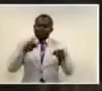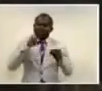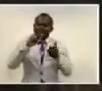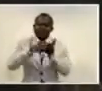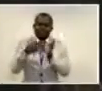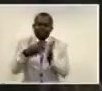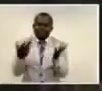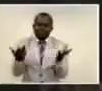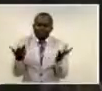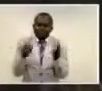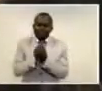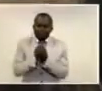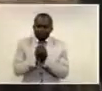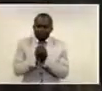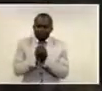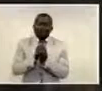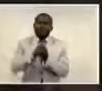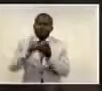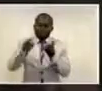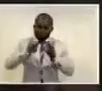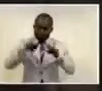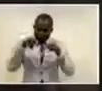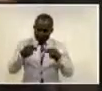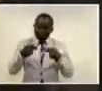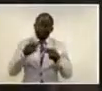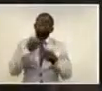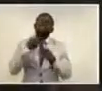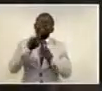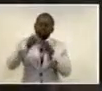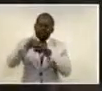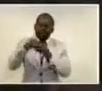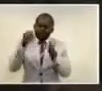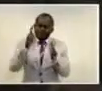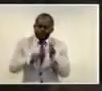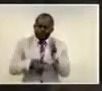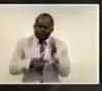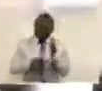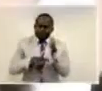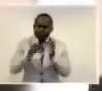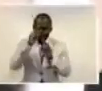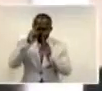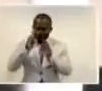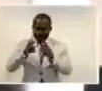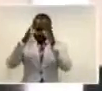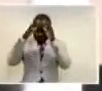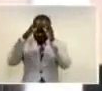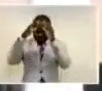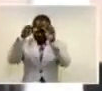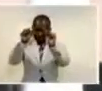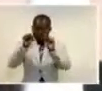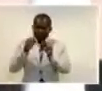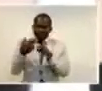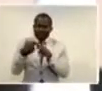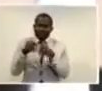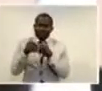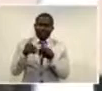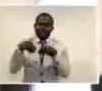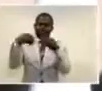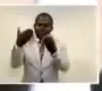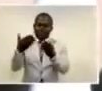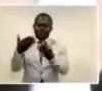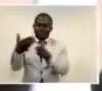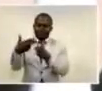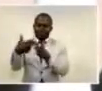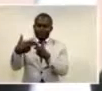kivuze mwarayisinye ndashaka ibivamo ni iki nyakubahwa perezida wa repubulika tugiye kumuha amafaranga